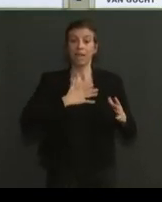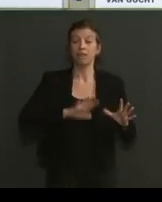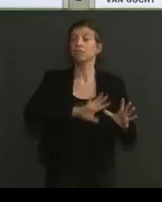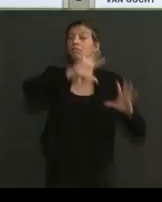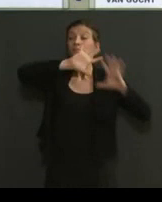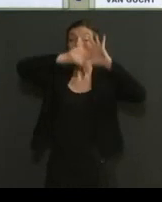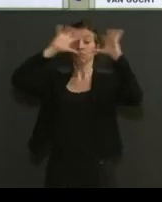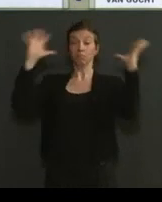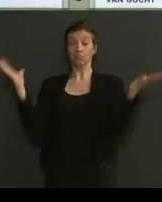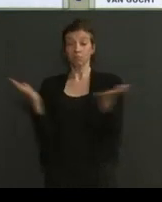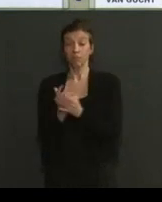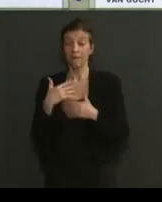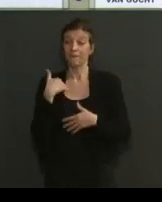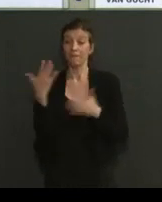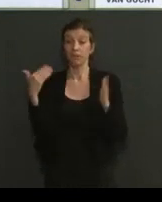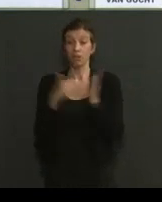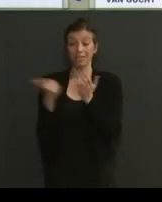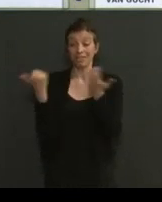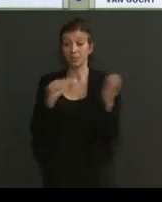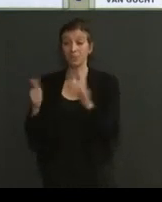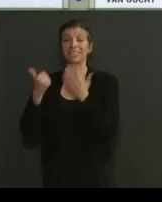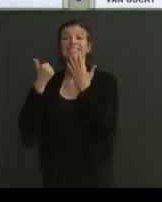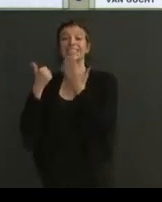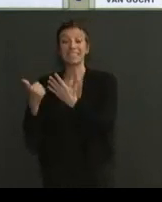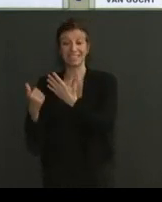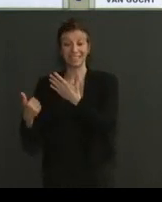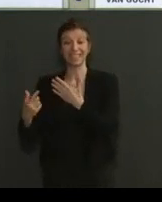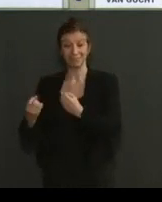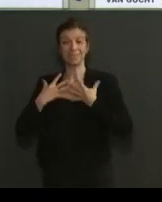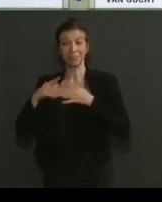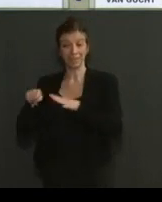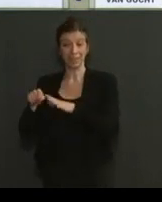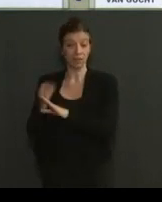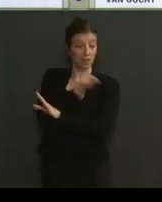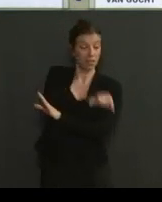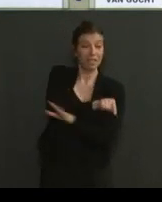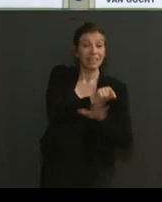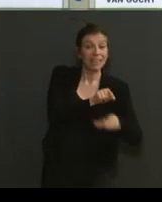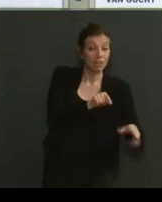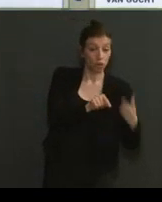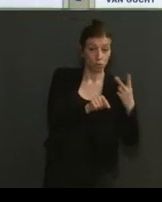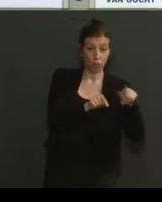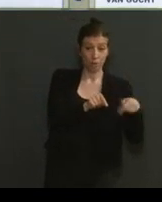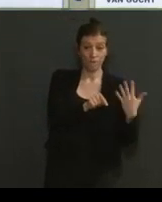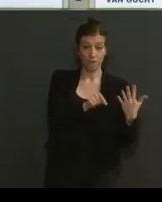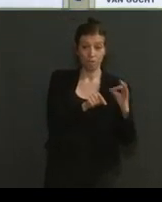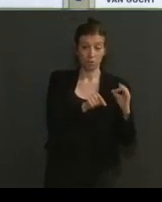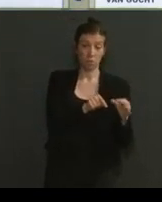15.606 besmettingen. Het gaat dus maar om 2,5% van het totaal aantal vastgestelde besmettingen.